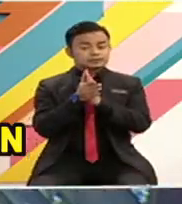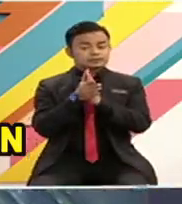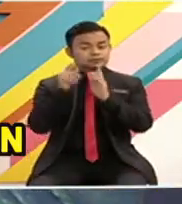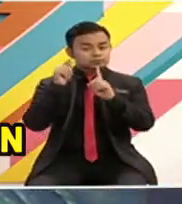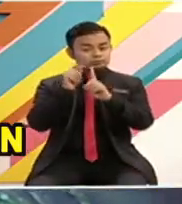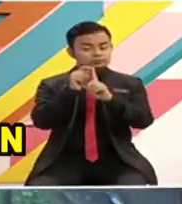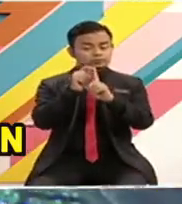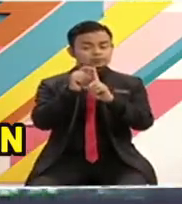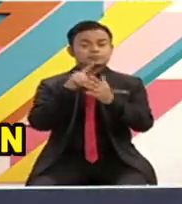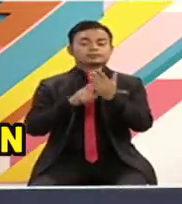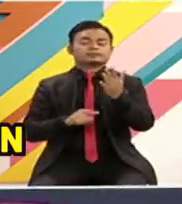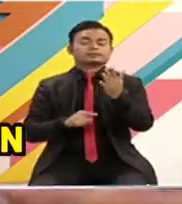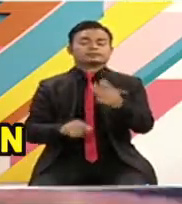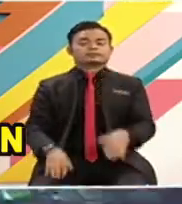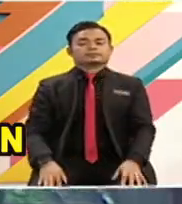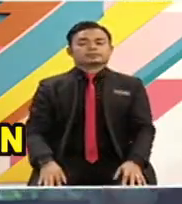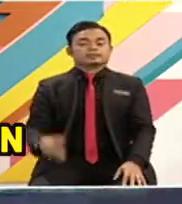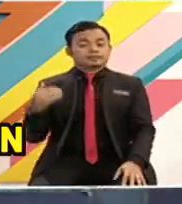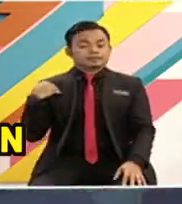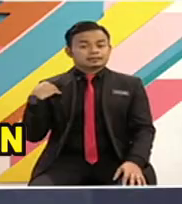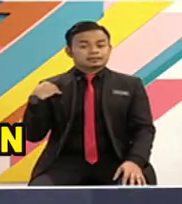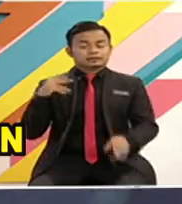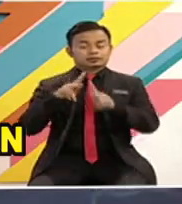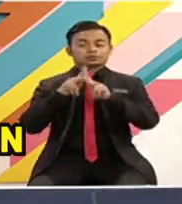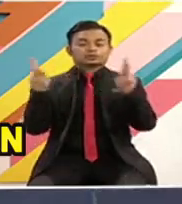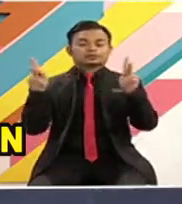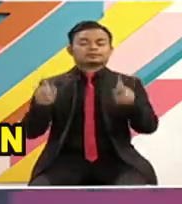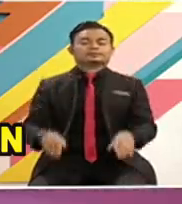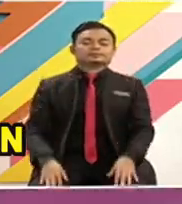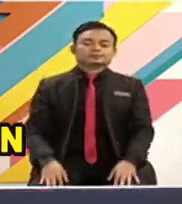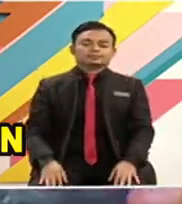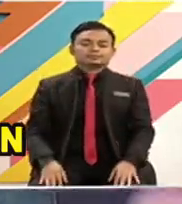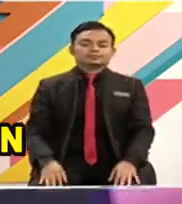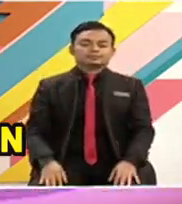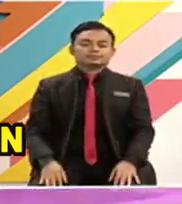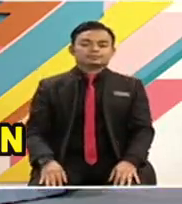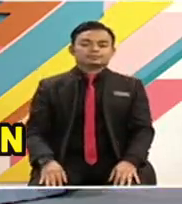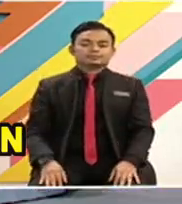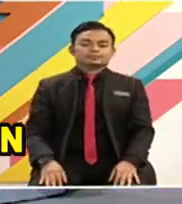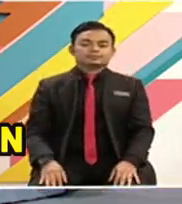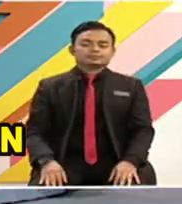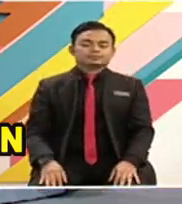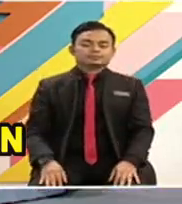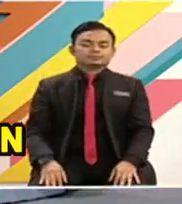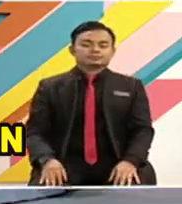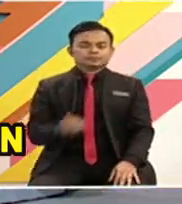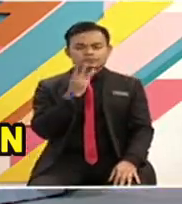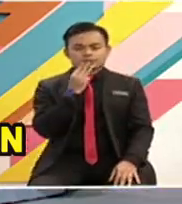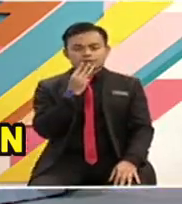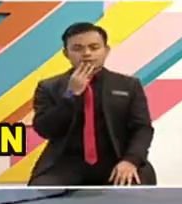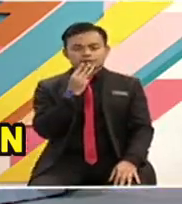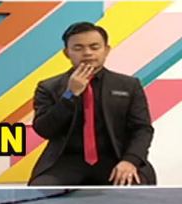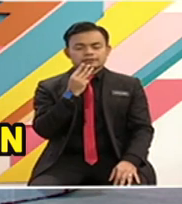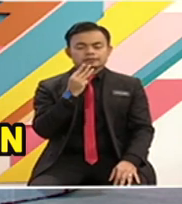ini mempunyai ciri kontrak garis-garis and betul jadi palsu lainnya warnanya kalau sama pun